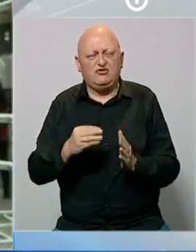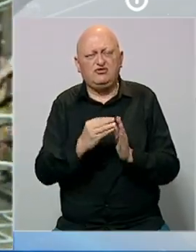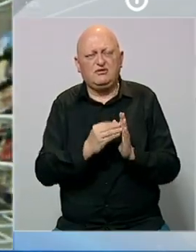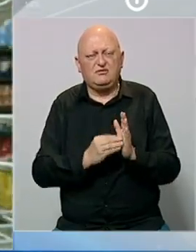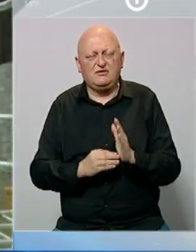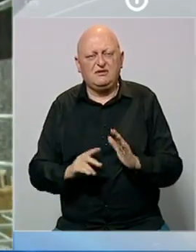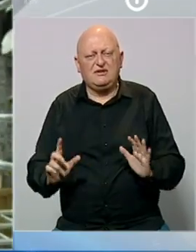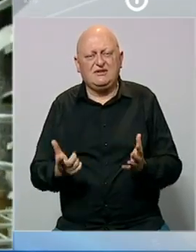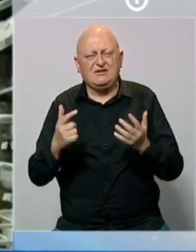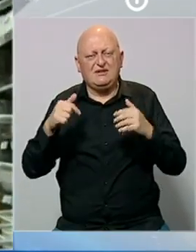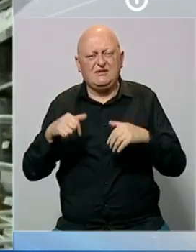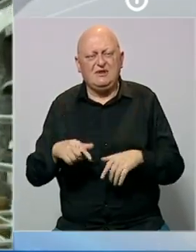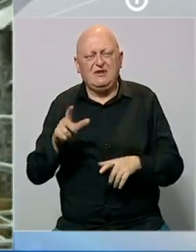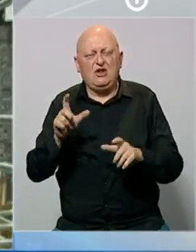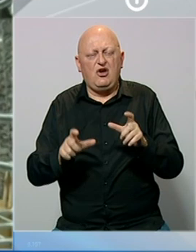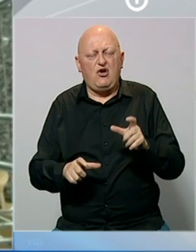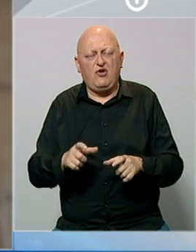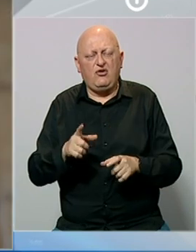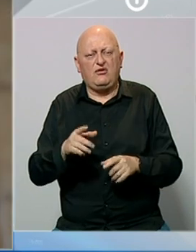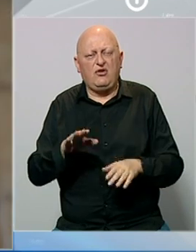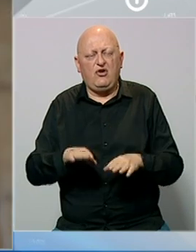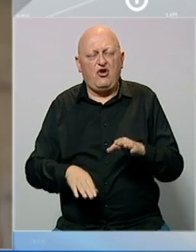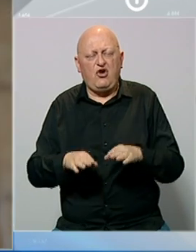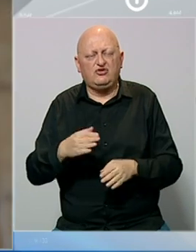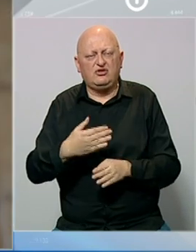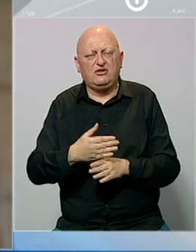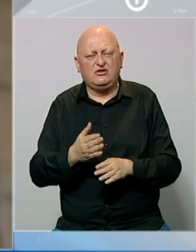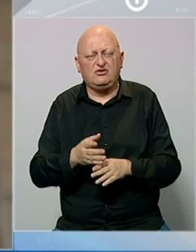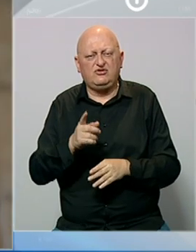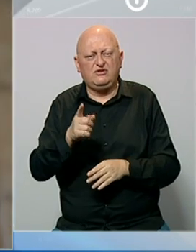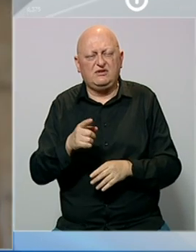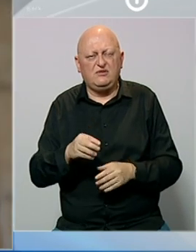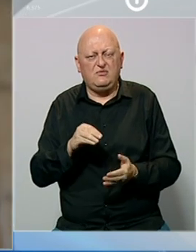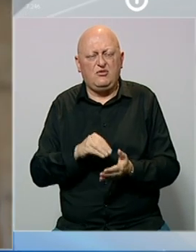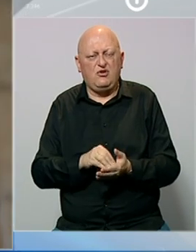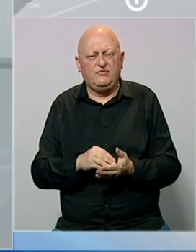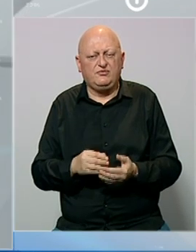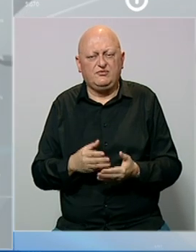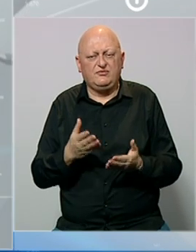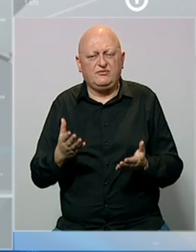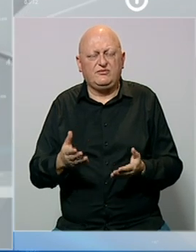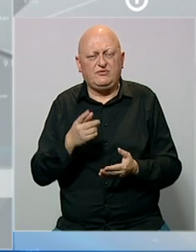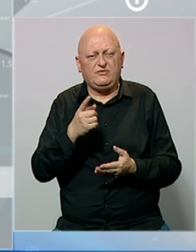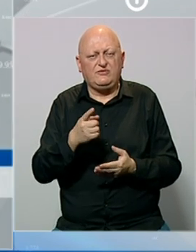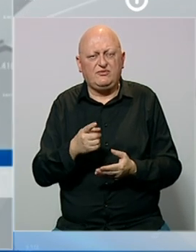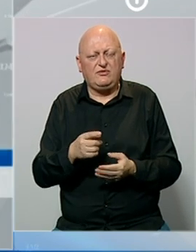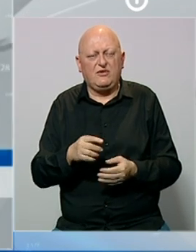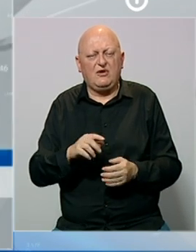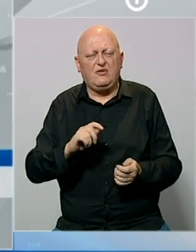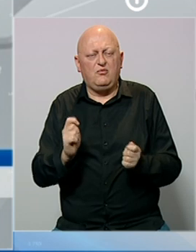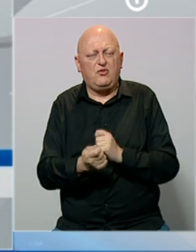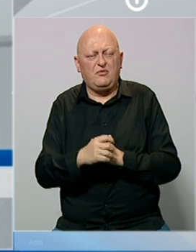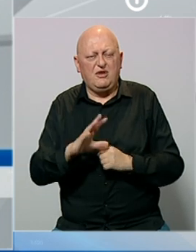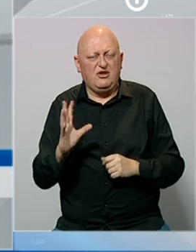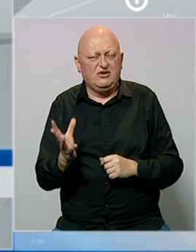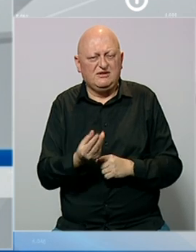od 17.000 osoba, pa su količine raspoređene u skladu s tim brojem. Dakle, to nam je iz temelja promijenilo